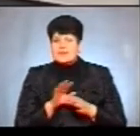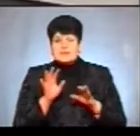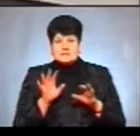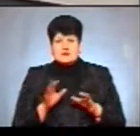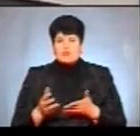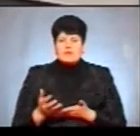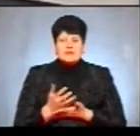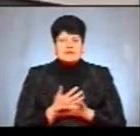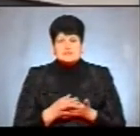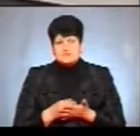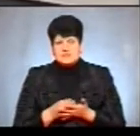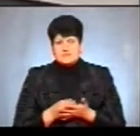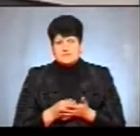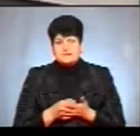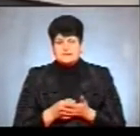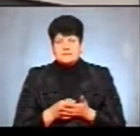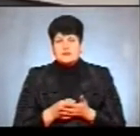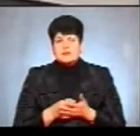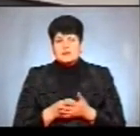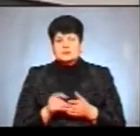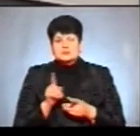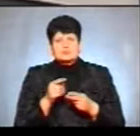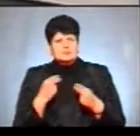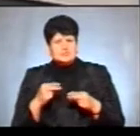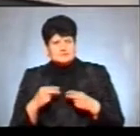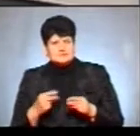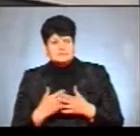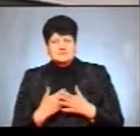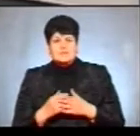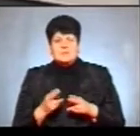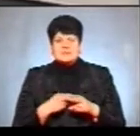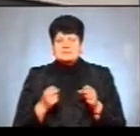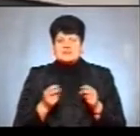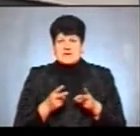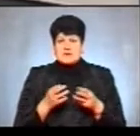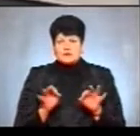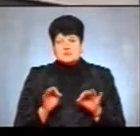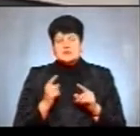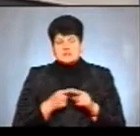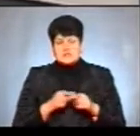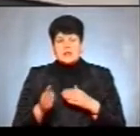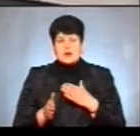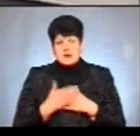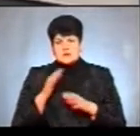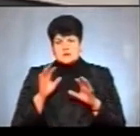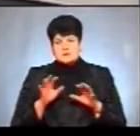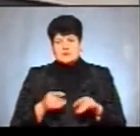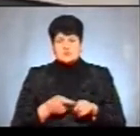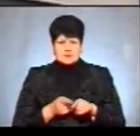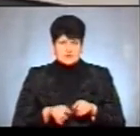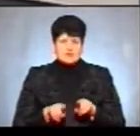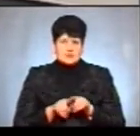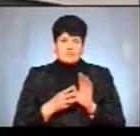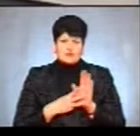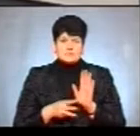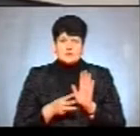збір, заготівля з метою реалізації без спеціальних дозволів карається законом. Це теж тою самою статтею